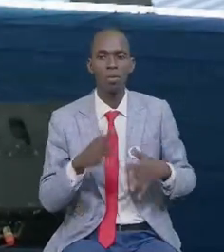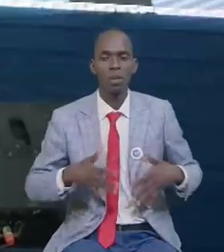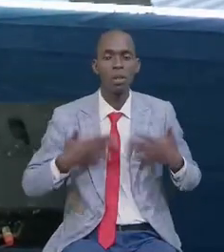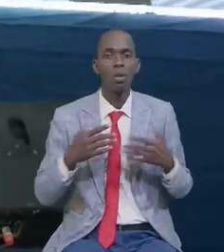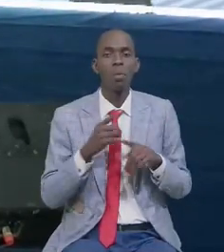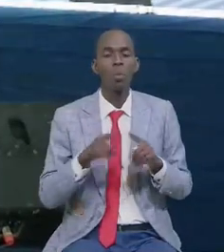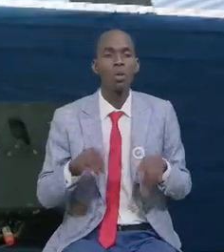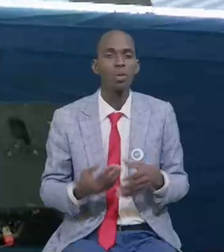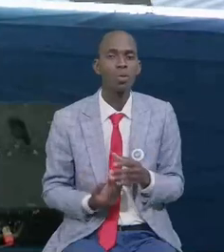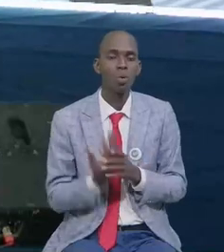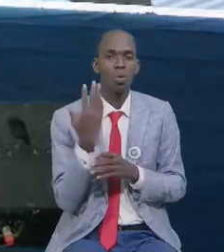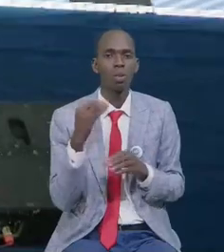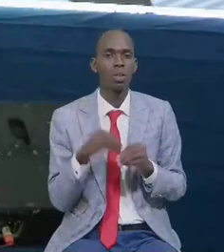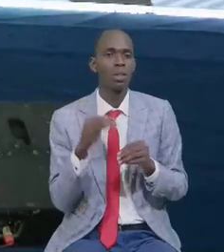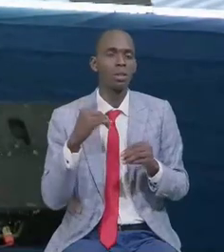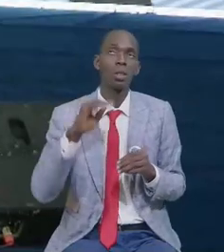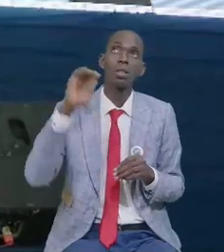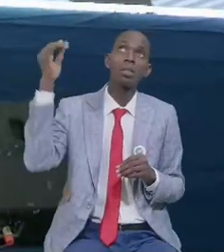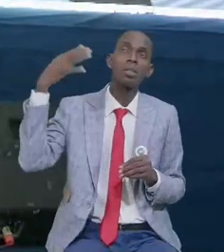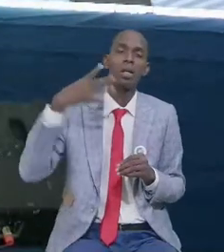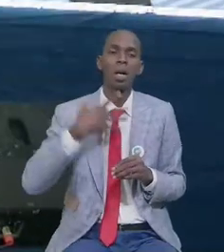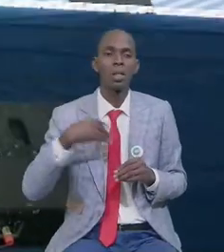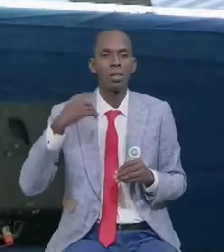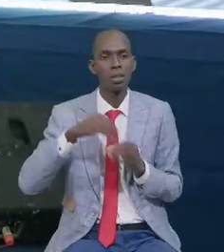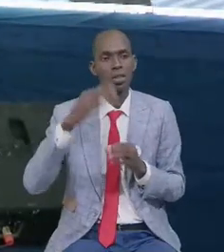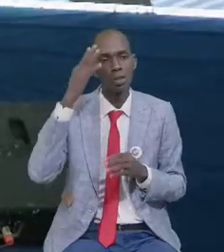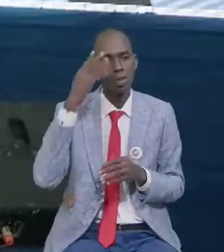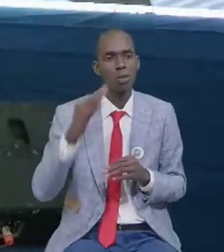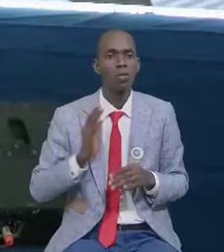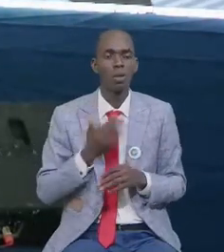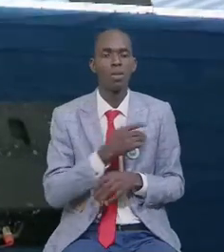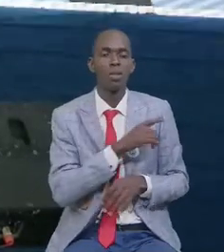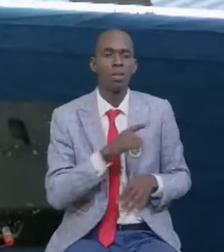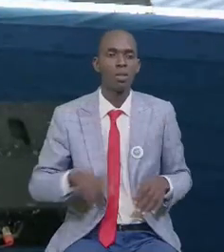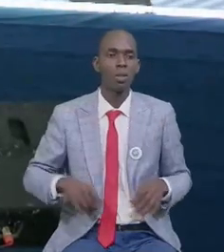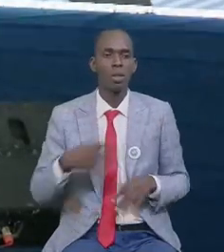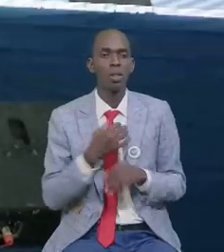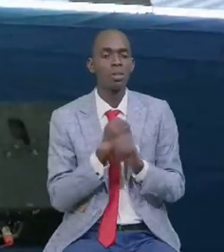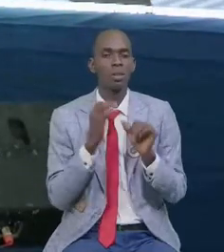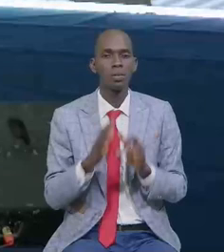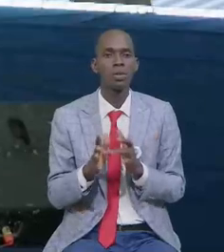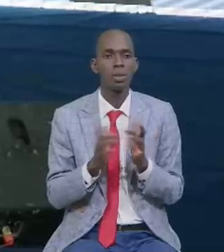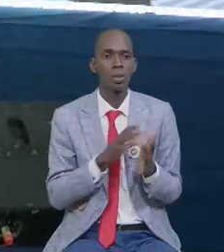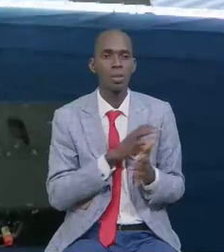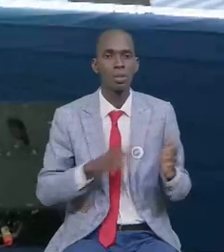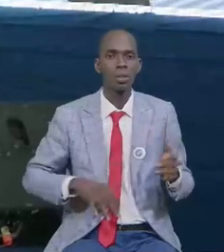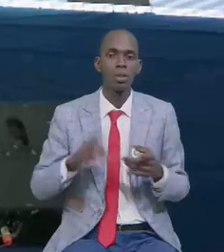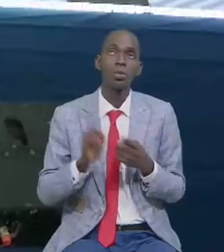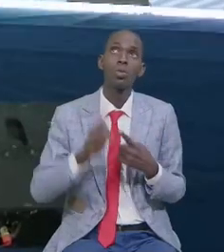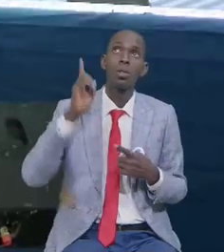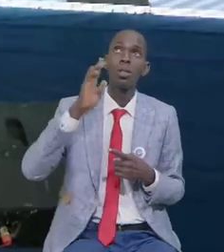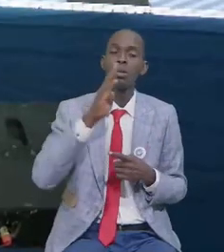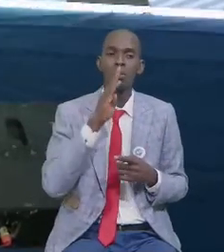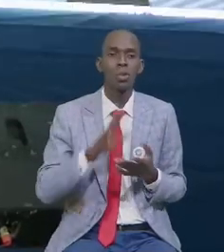grâce et dans la connaissance de notre Seigneur et Sauveur Jésus-Christ. À lui soit la gloire maintenant et